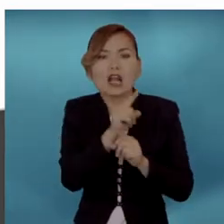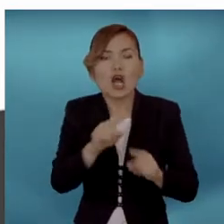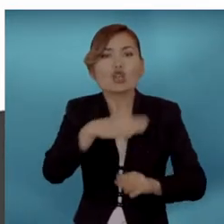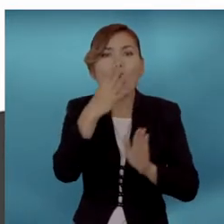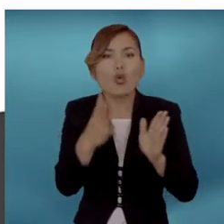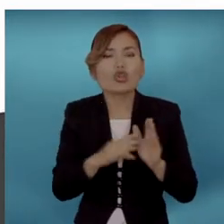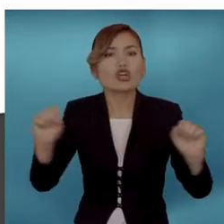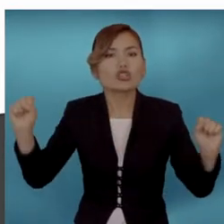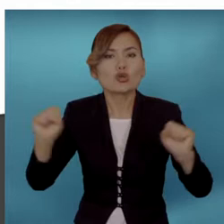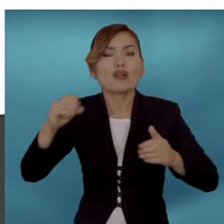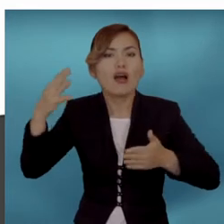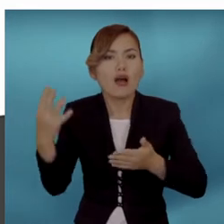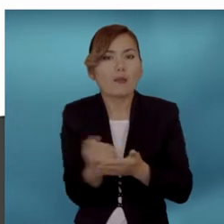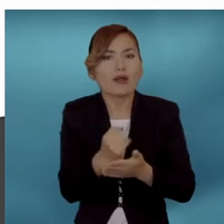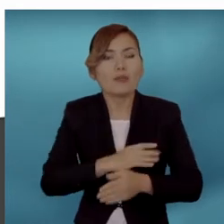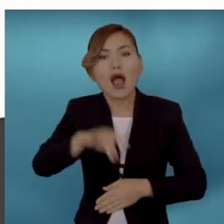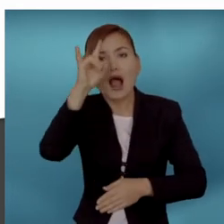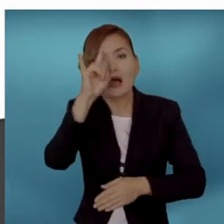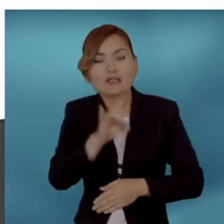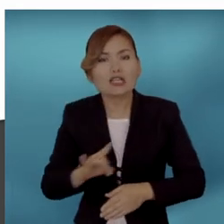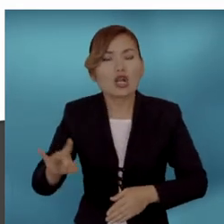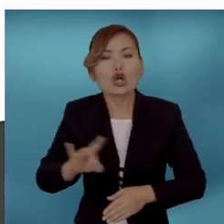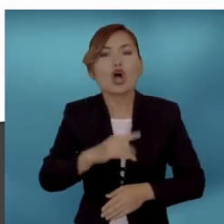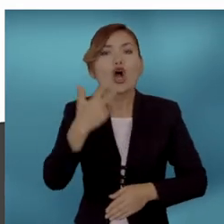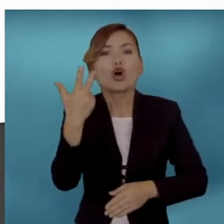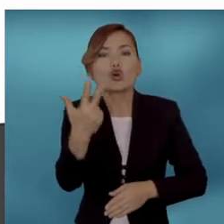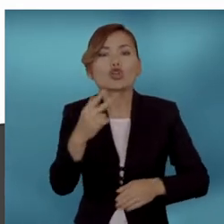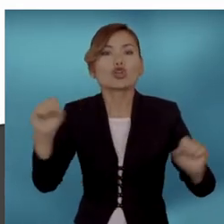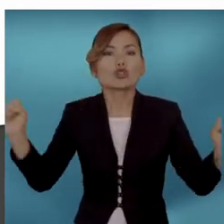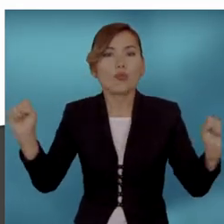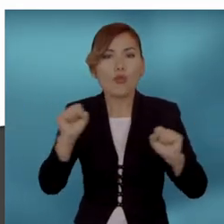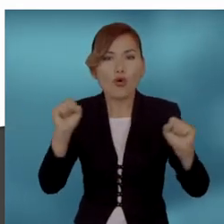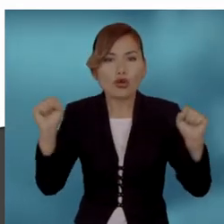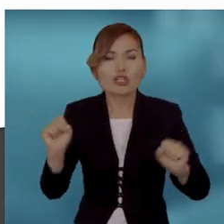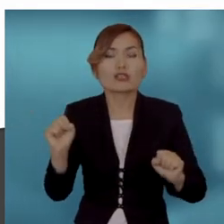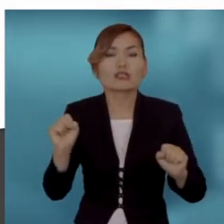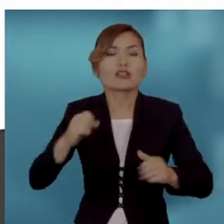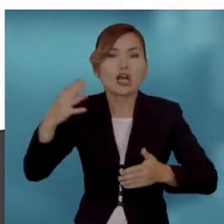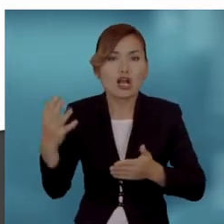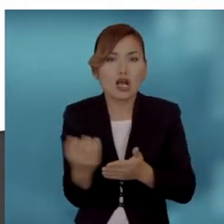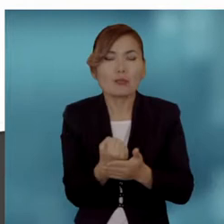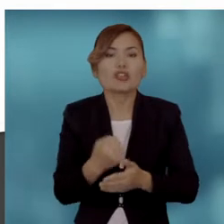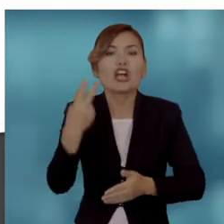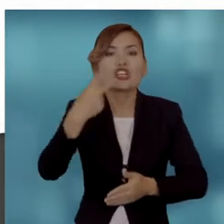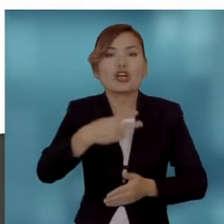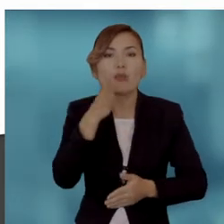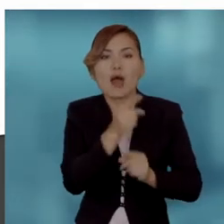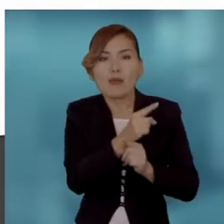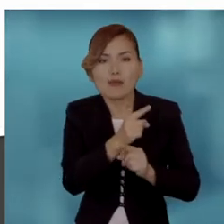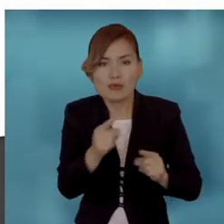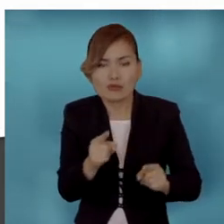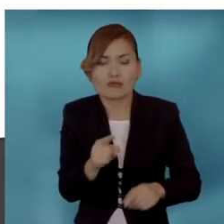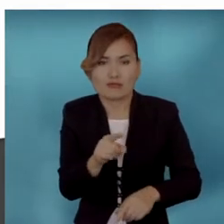табысталыпты. Ал қазақстандықтарға 25 жыл ішінде аталған кубокты иелену мүмкіндігі 3 мәрте бұйырған.